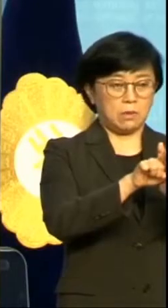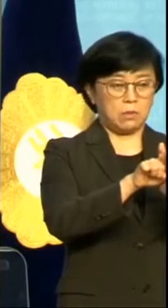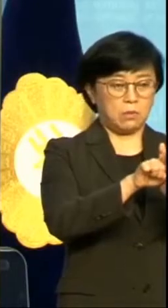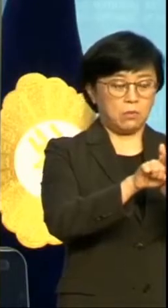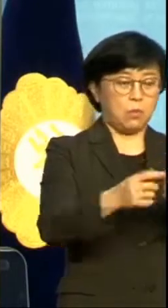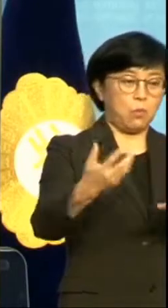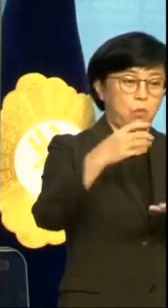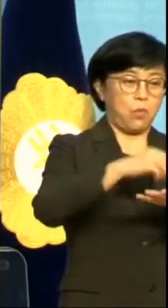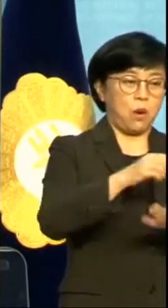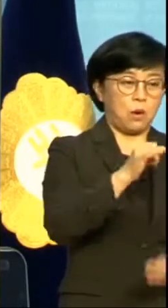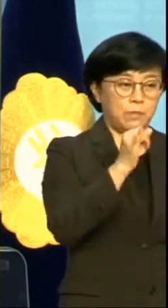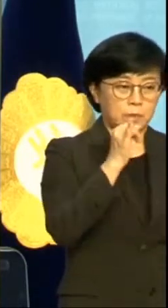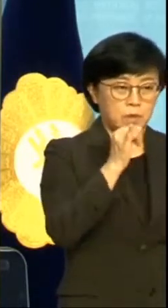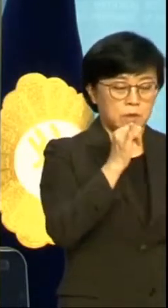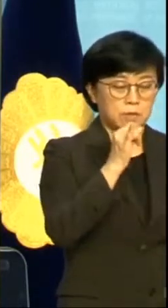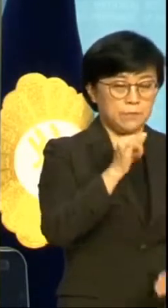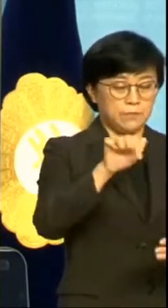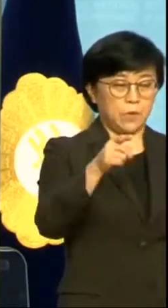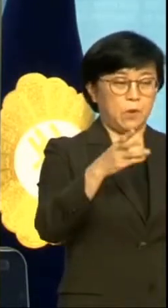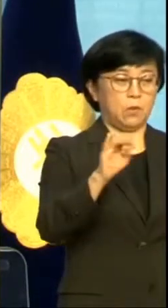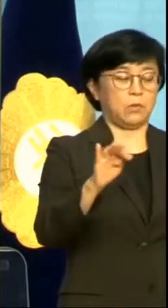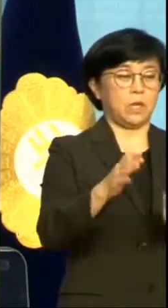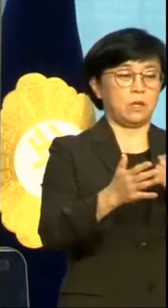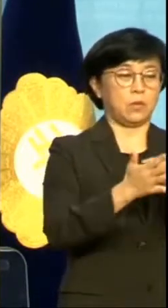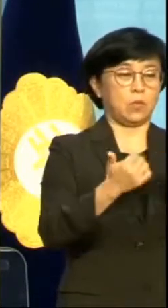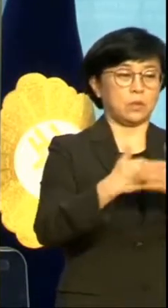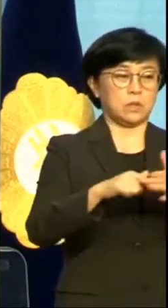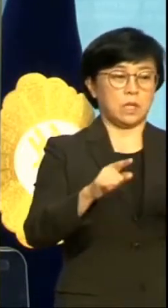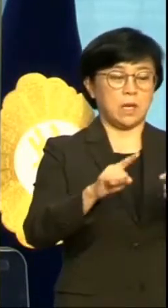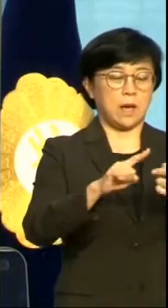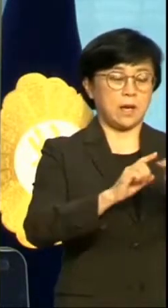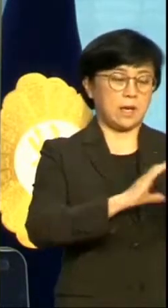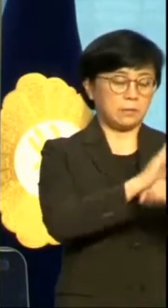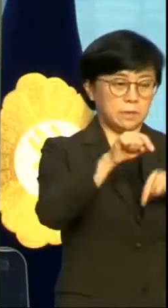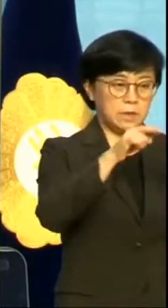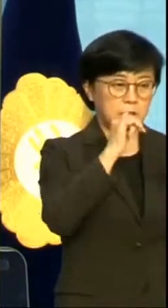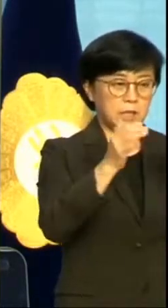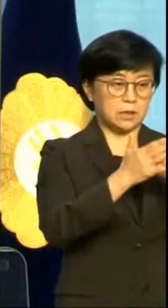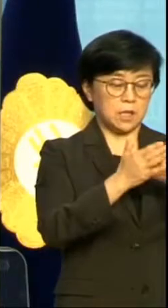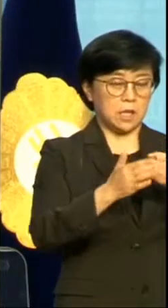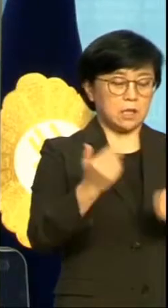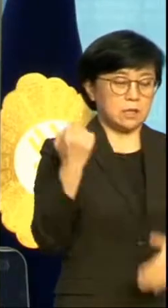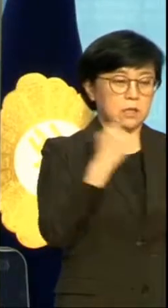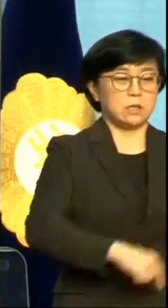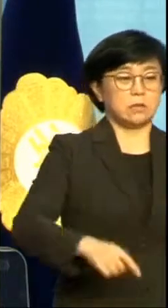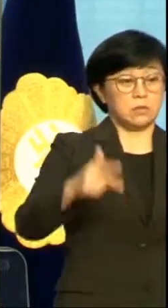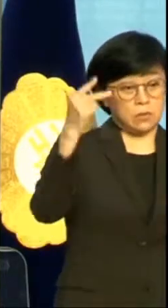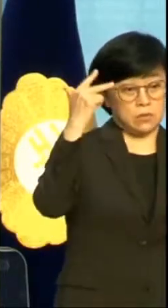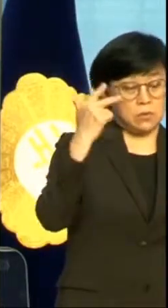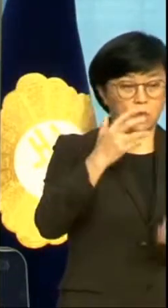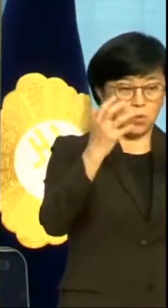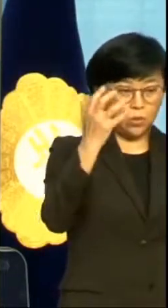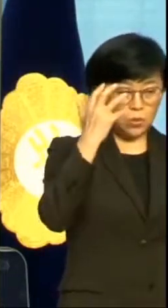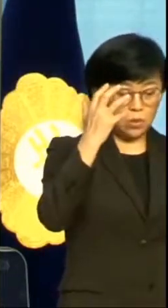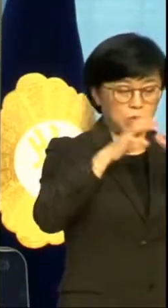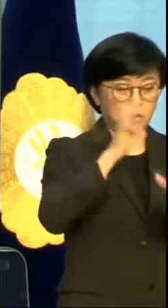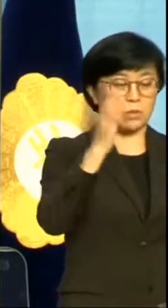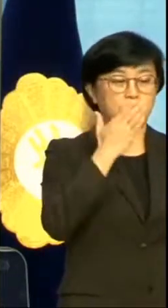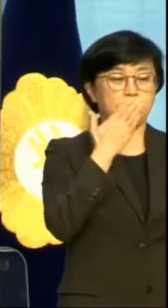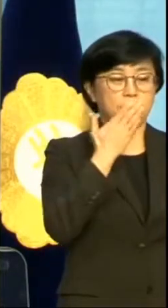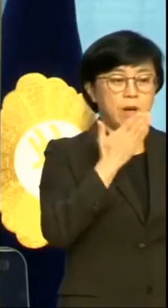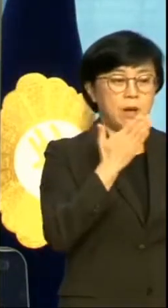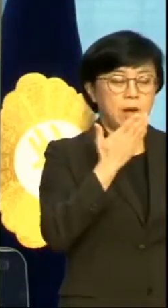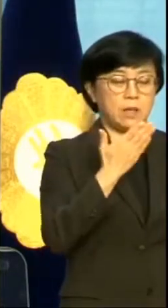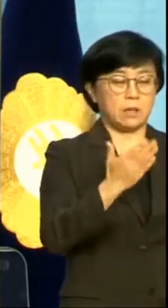포함시켜서 국민 동작 앞지를 당했을 때 일시적으로 라도 신체적 정신적 고통에서 벗어날 수 있도록